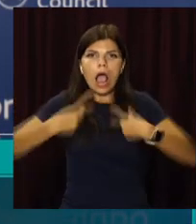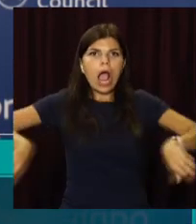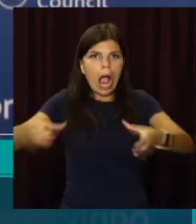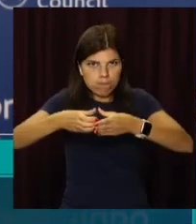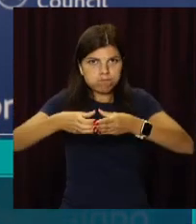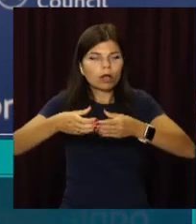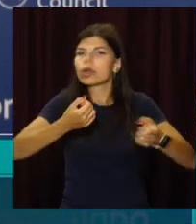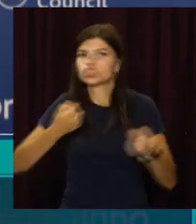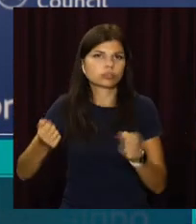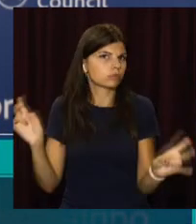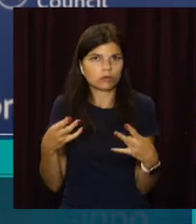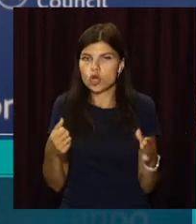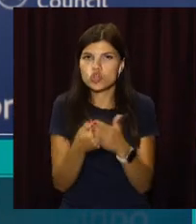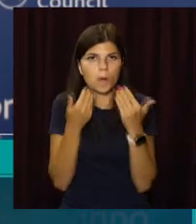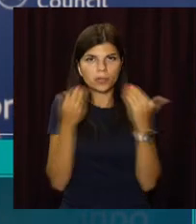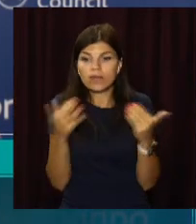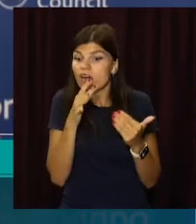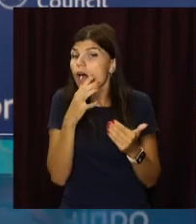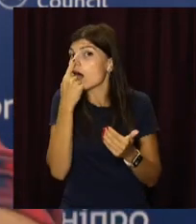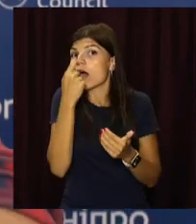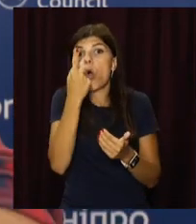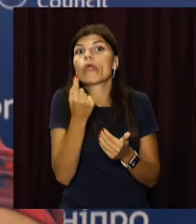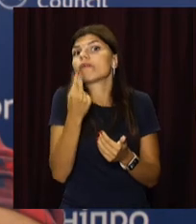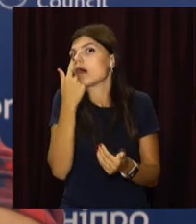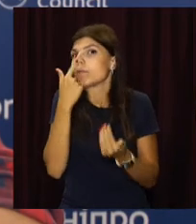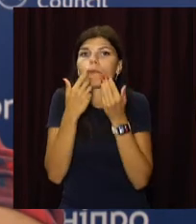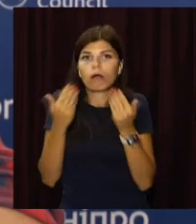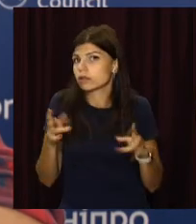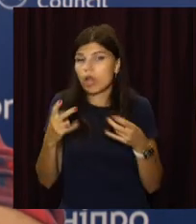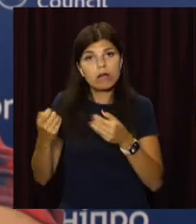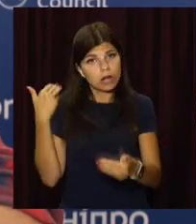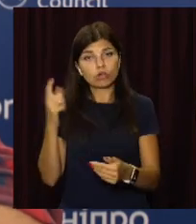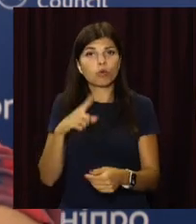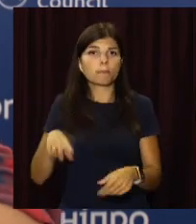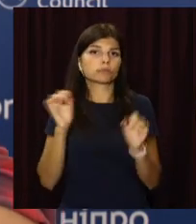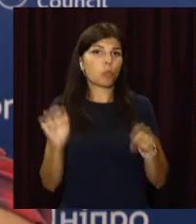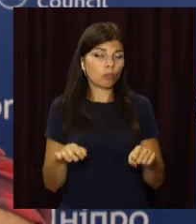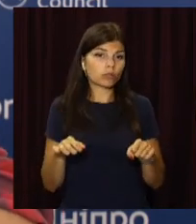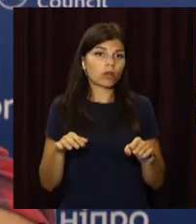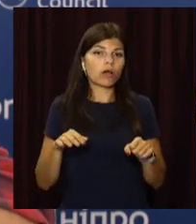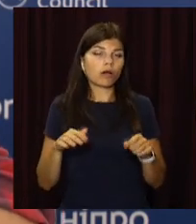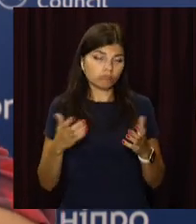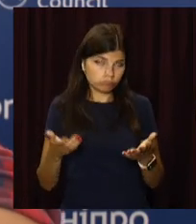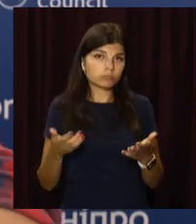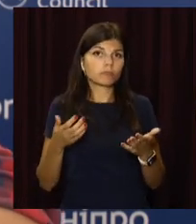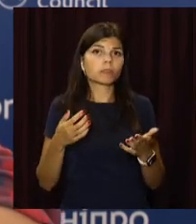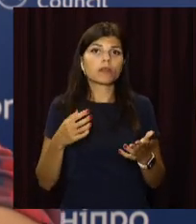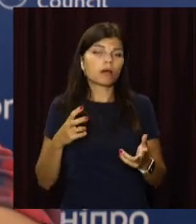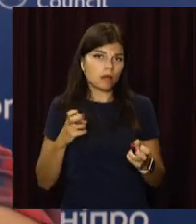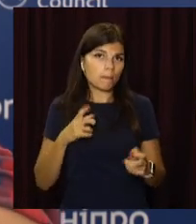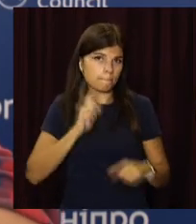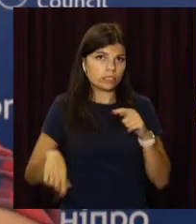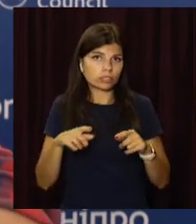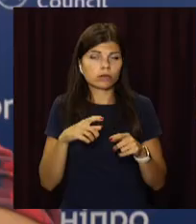останнього терміну подачі заявок, щоб ми змогли відносно оперативно перевірити склад